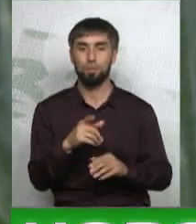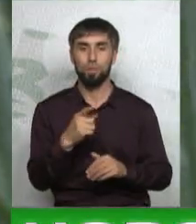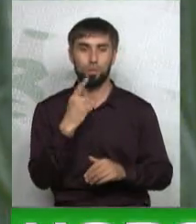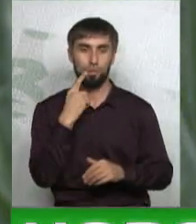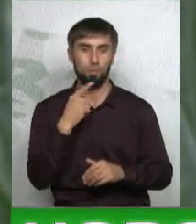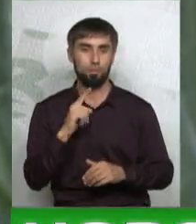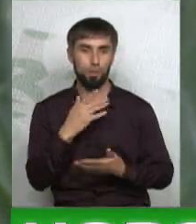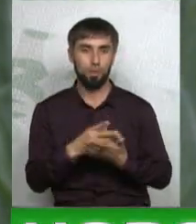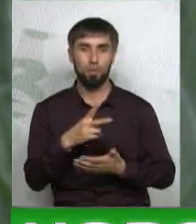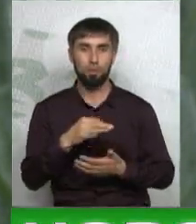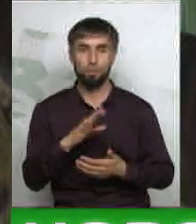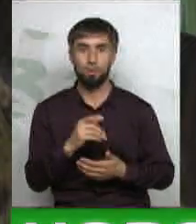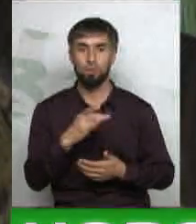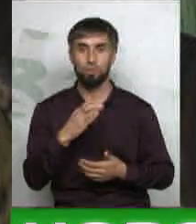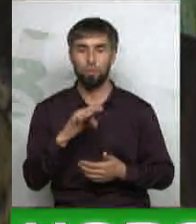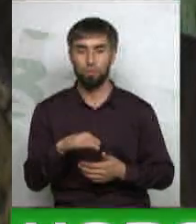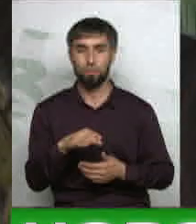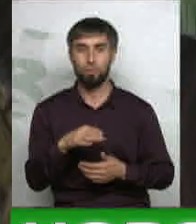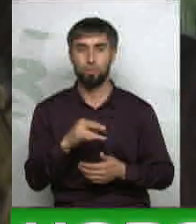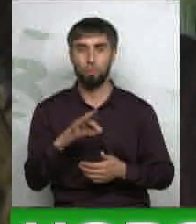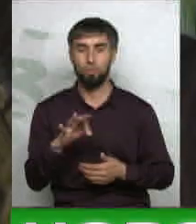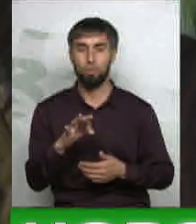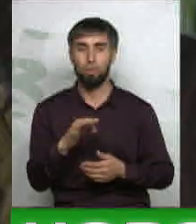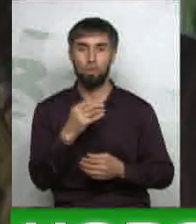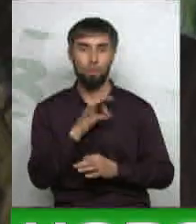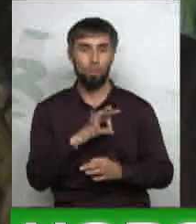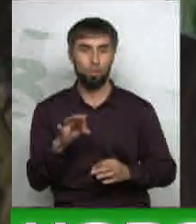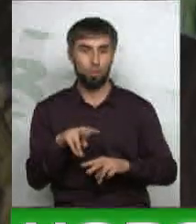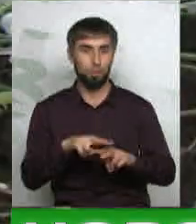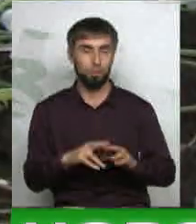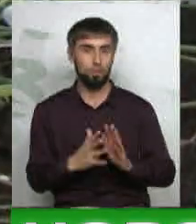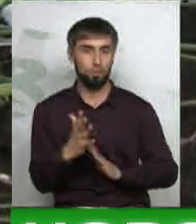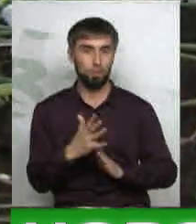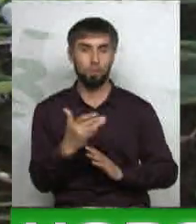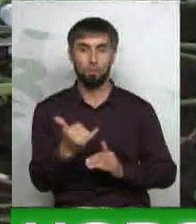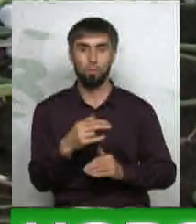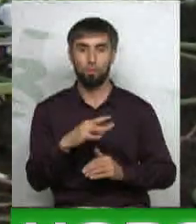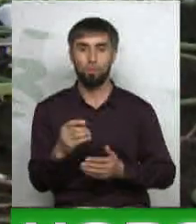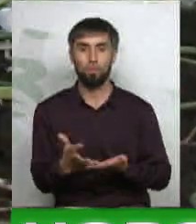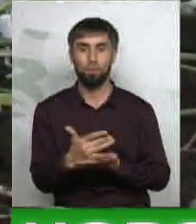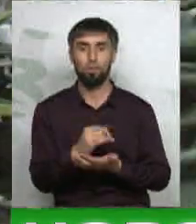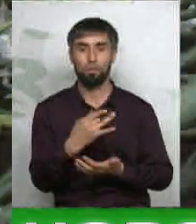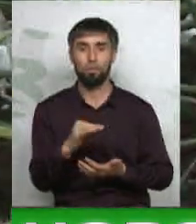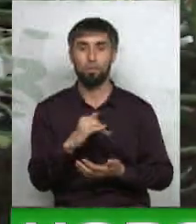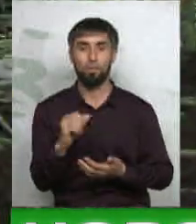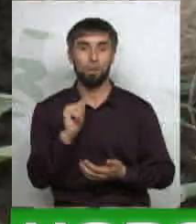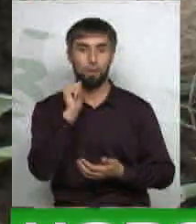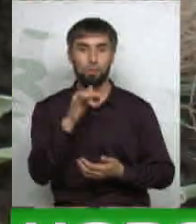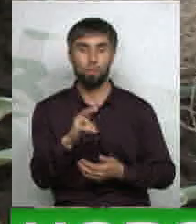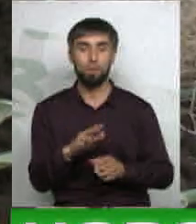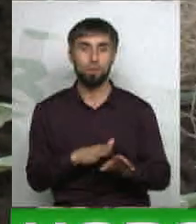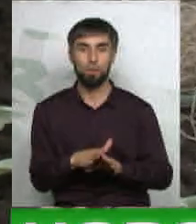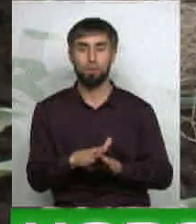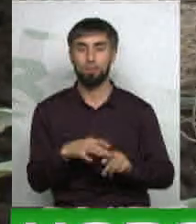вкусом перчинки, луковицы сорта Long Tokyo отлично прижились к местному климату. Сейчас на полях собирают урожай, а уже завтра он